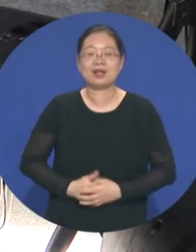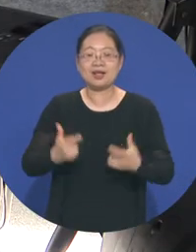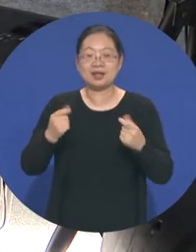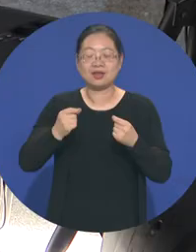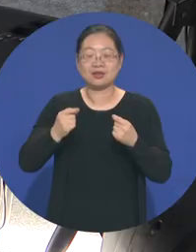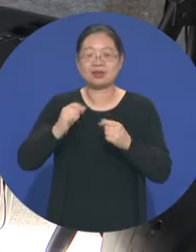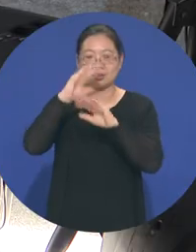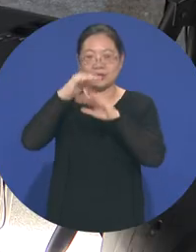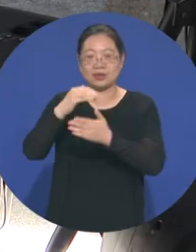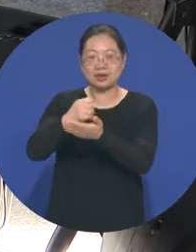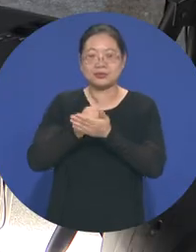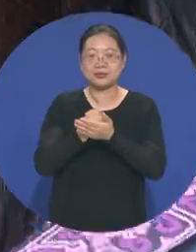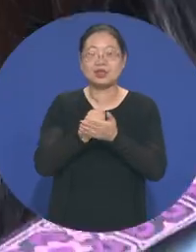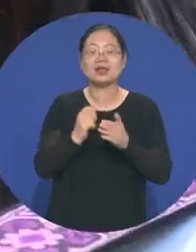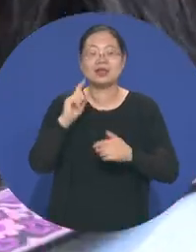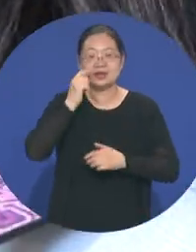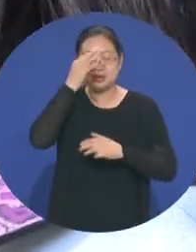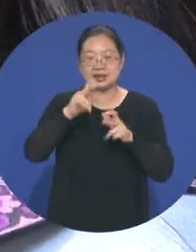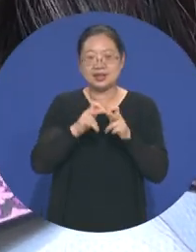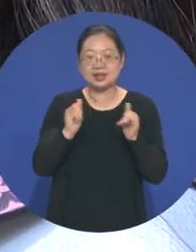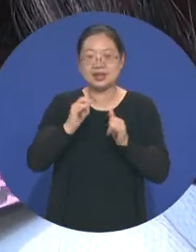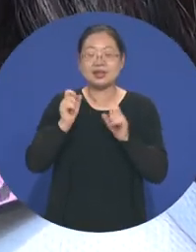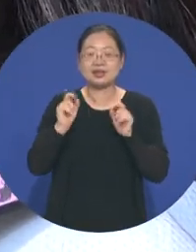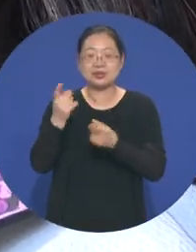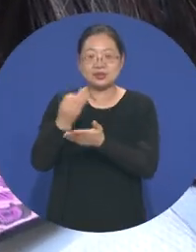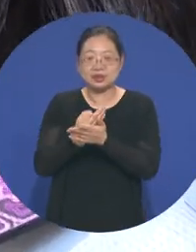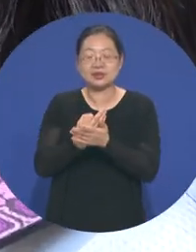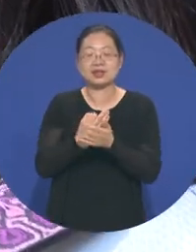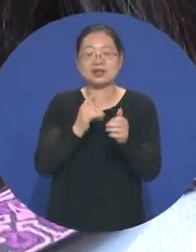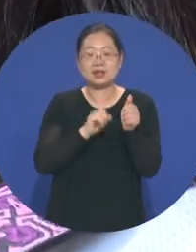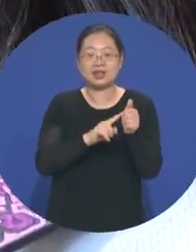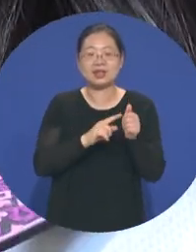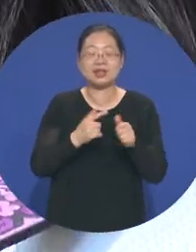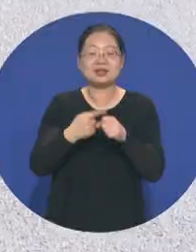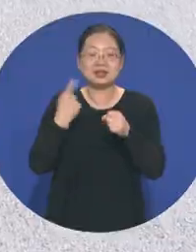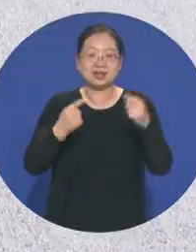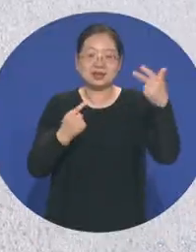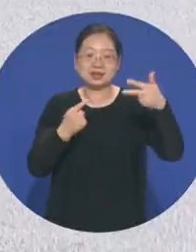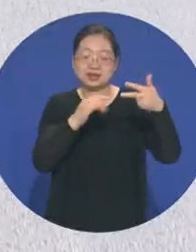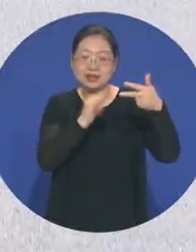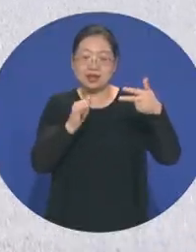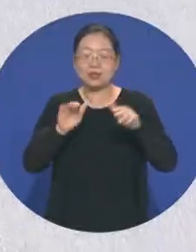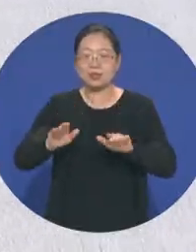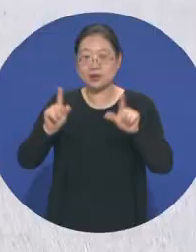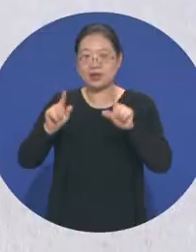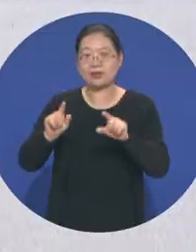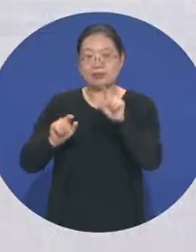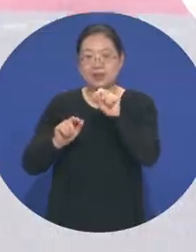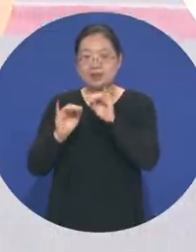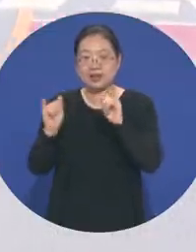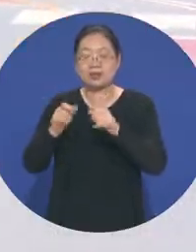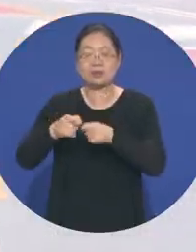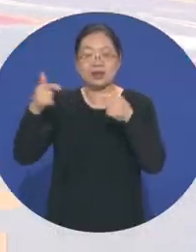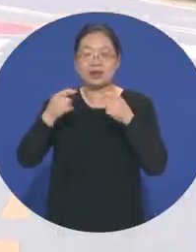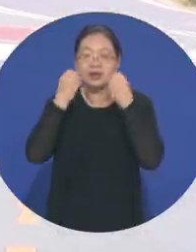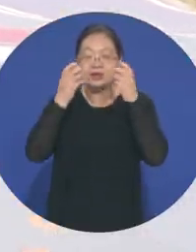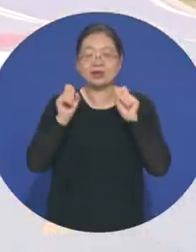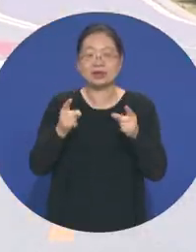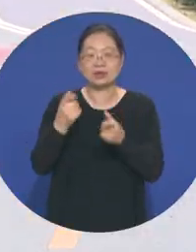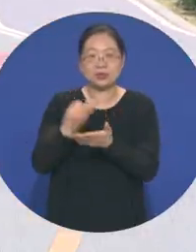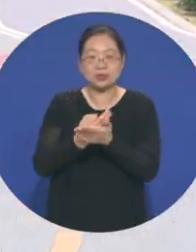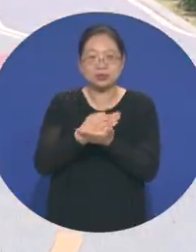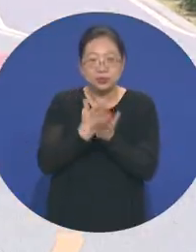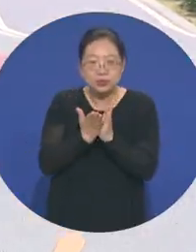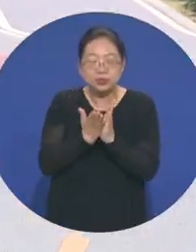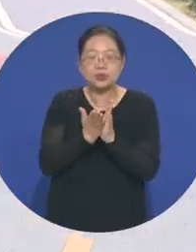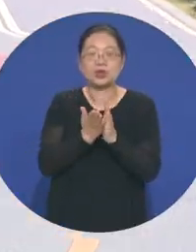바탕으로 예술인과 장애인 기회소득의 대상자가 지난해 7,000명에서 올해는 1만 명으로 늘어난 것은 물론 새로운 기회소득도 올